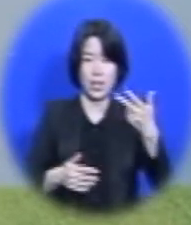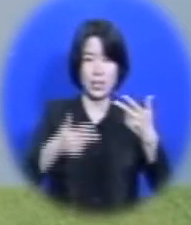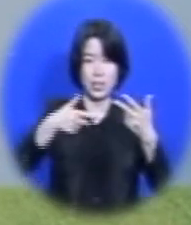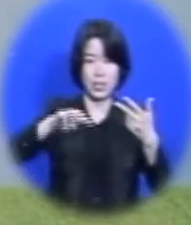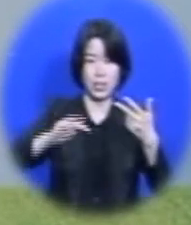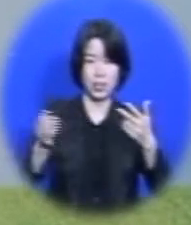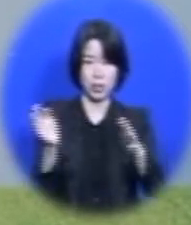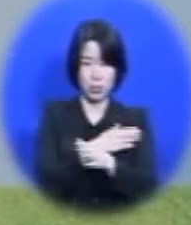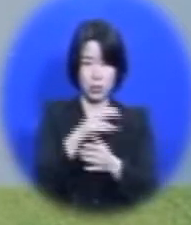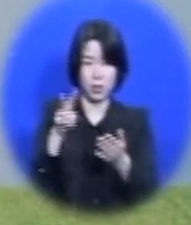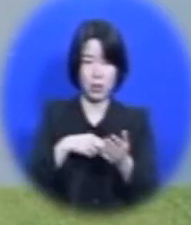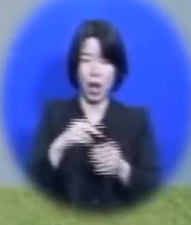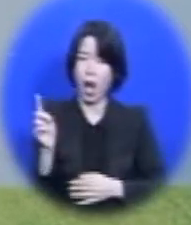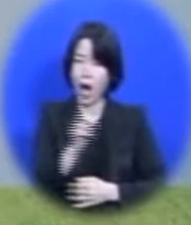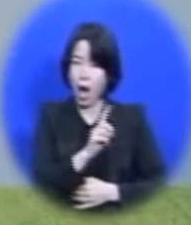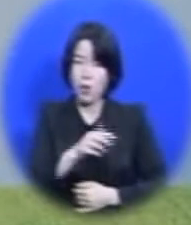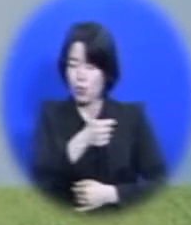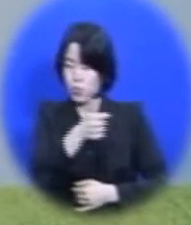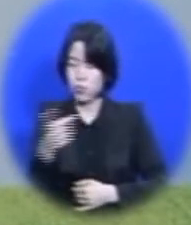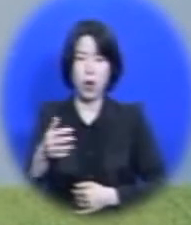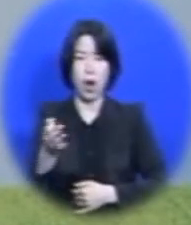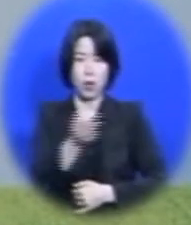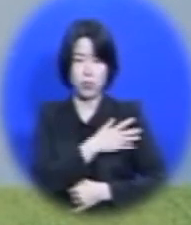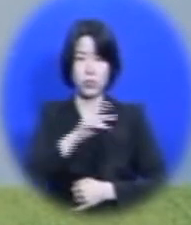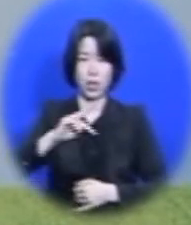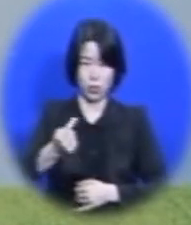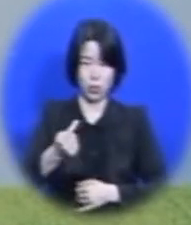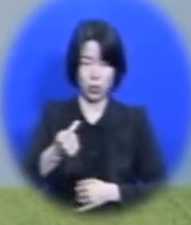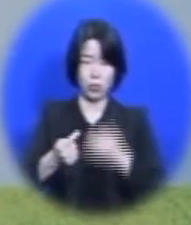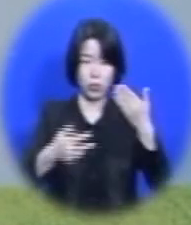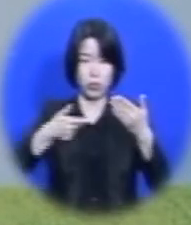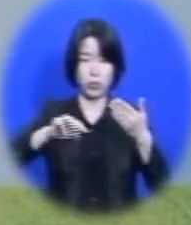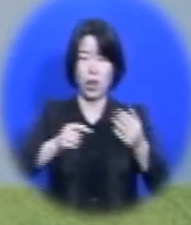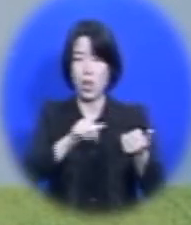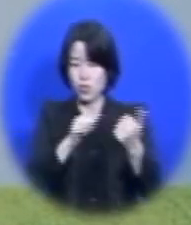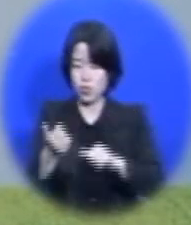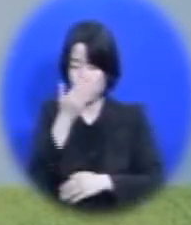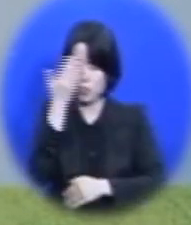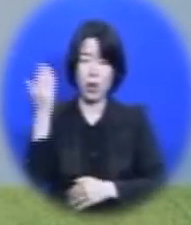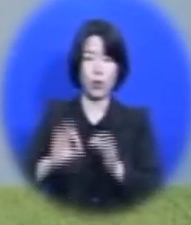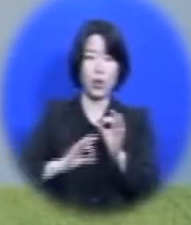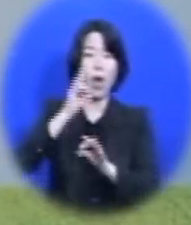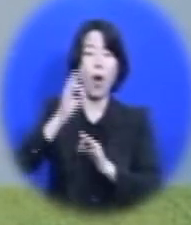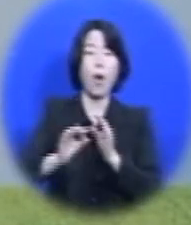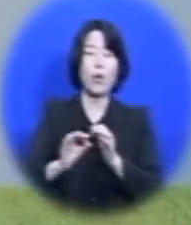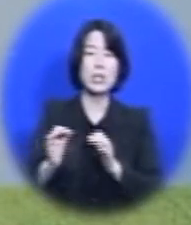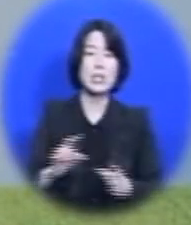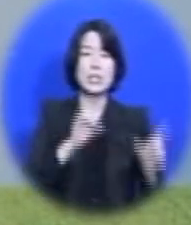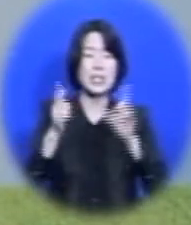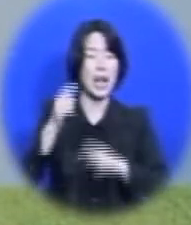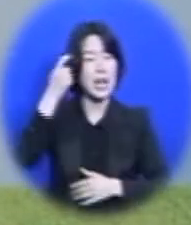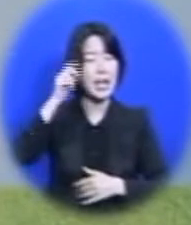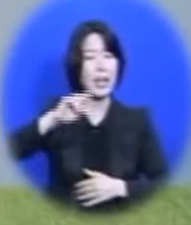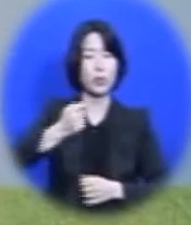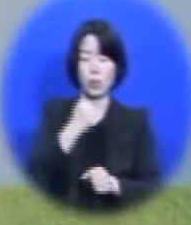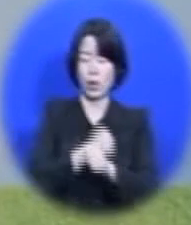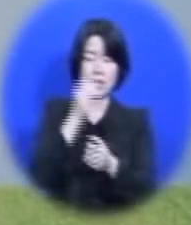7절부터 읽어보면 아무리 대단한 부자라 하여도 9절에 죽음을 피하고 영원히 살 생각도 하지